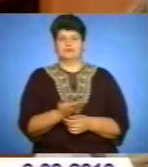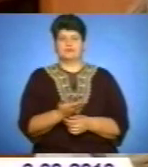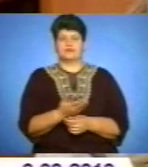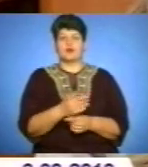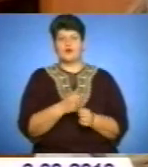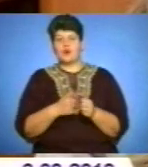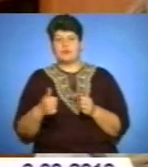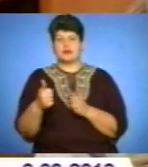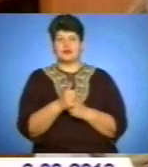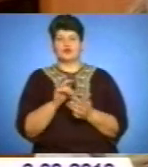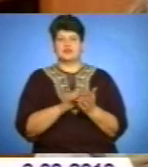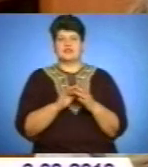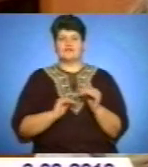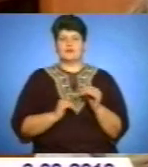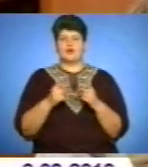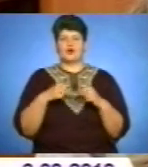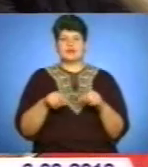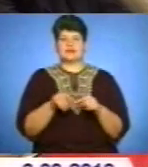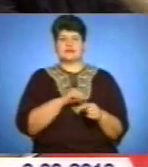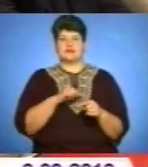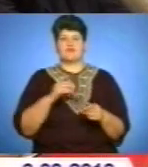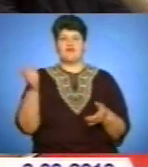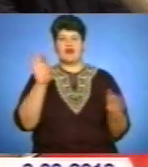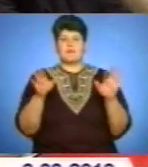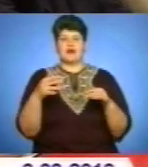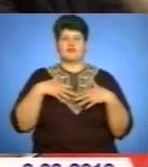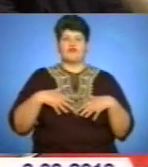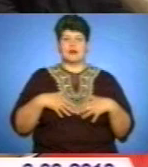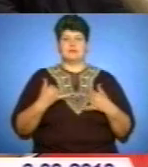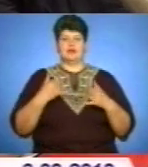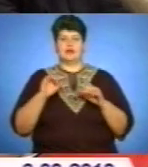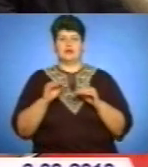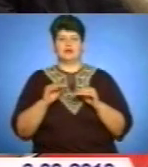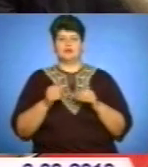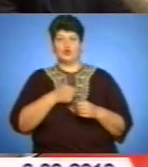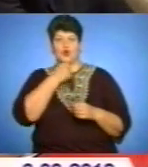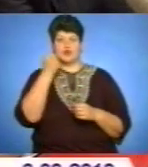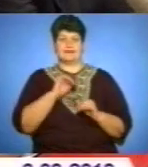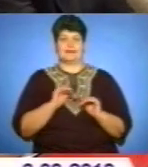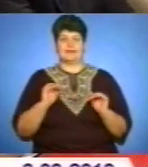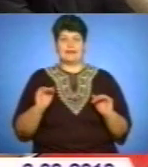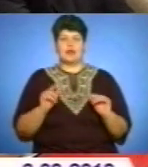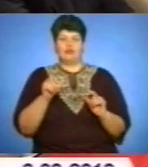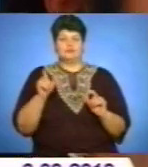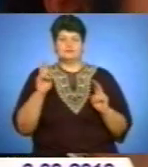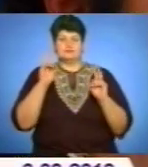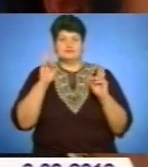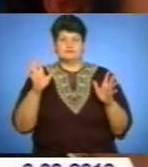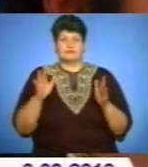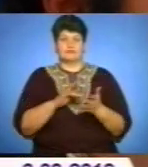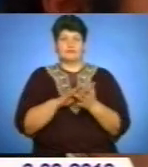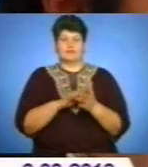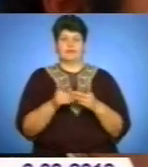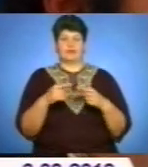Оминаючи туристичні фірми, організовують поїздки у Карпати, в Крим для дорослих і, що важливо, для дітей. Люди некомпетентні, далекі від